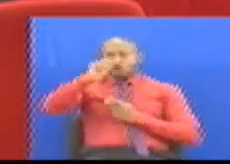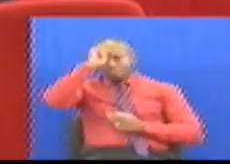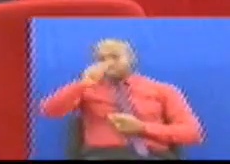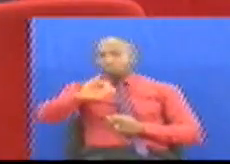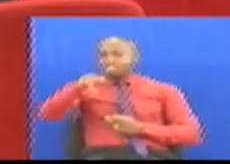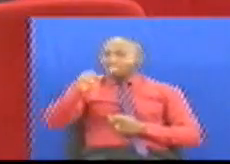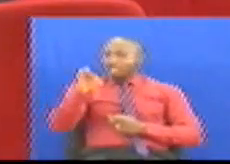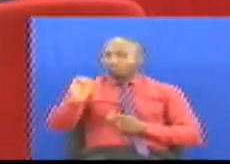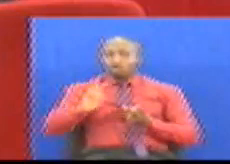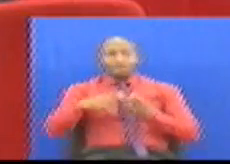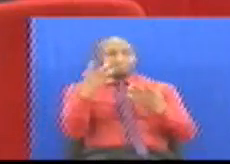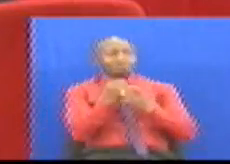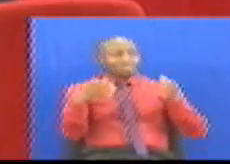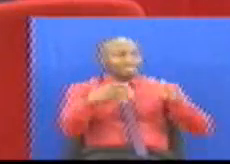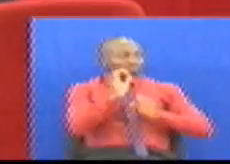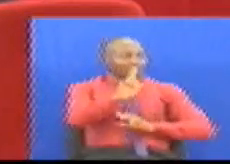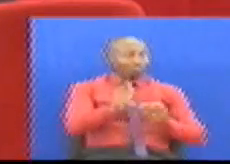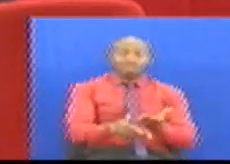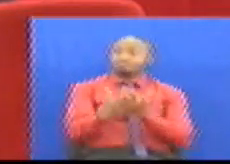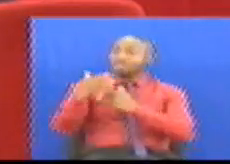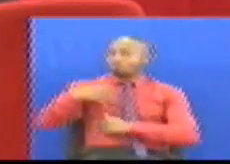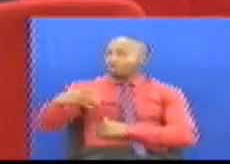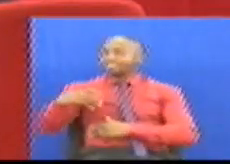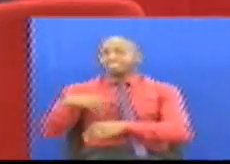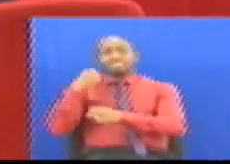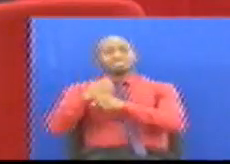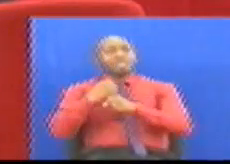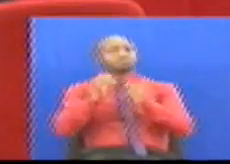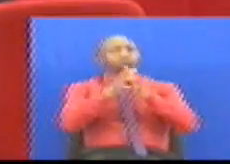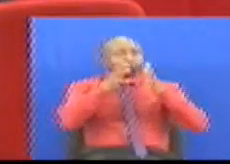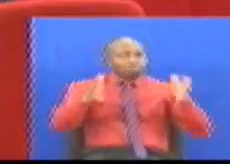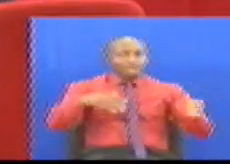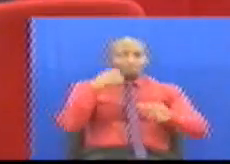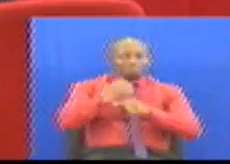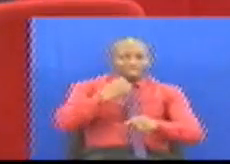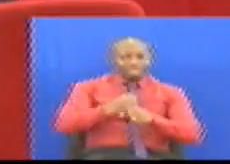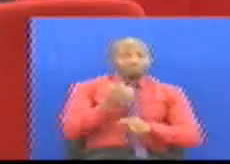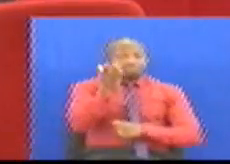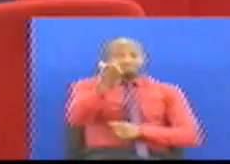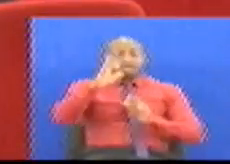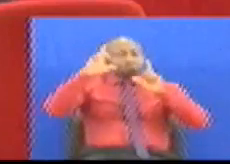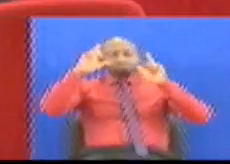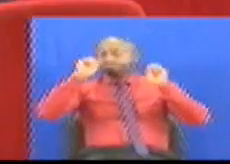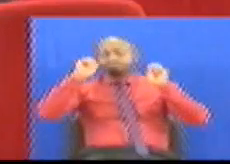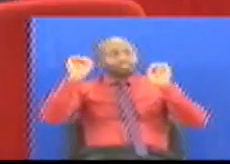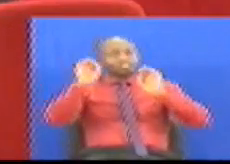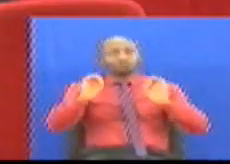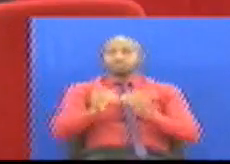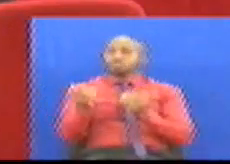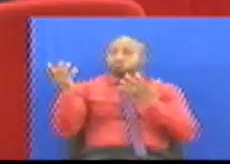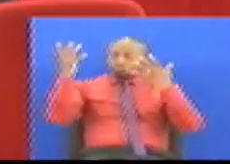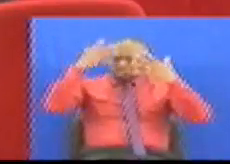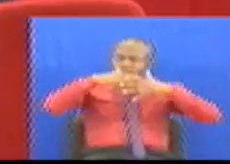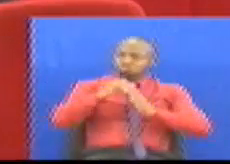na timu yako na manaibu waziri. Mnafanya kazi kubwa sana. Kaka yangu, ninyi hamlali usiku na mchana, mnazunguka